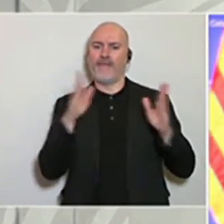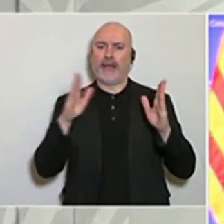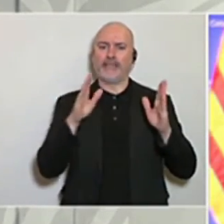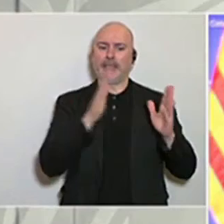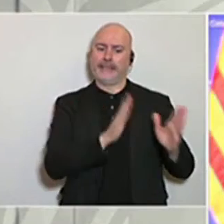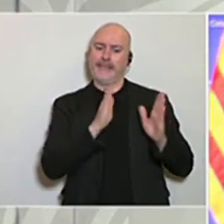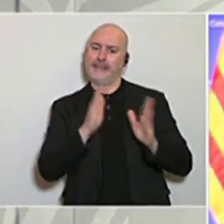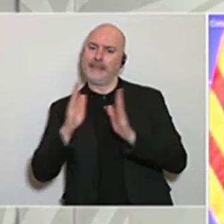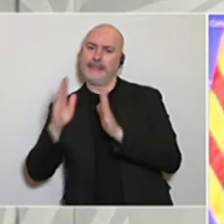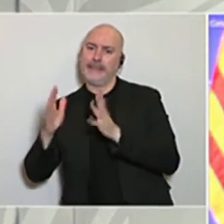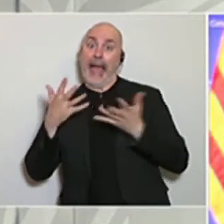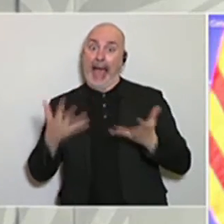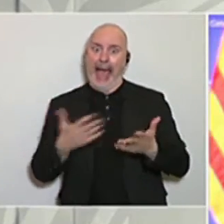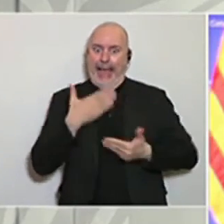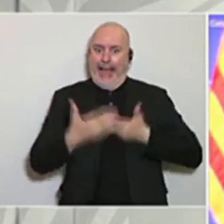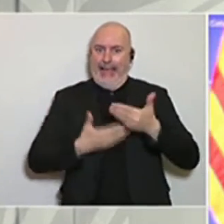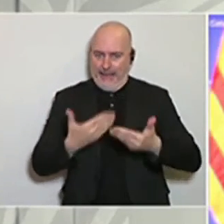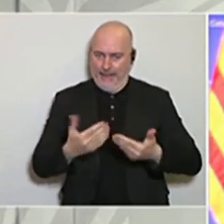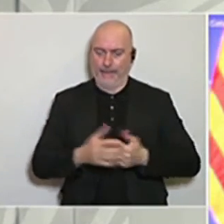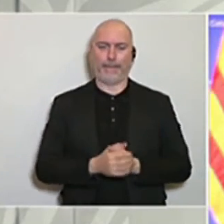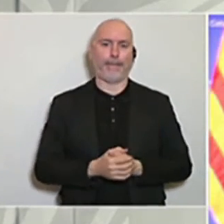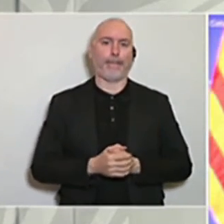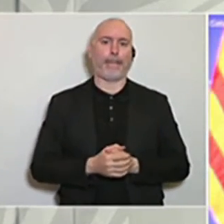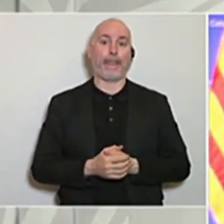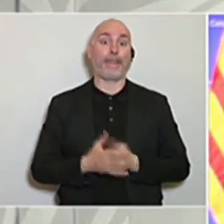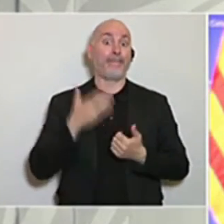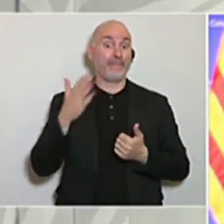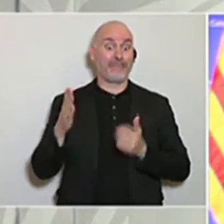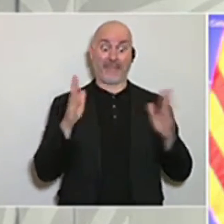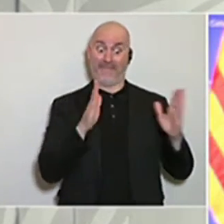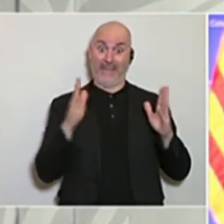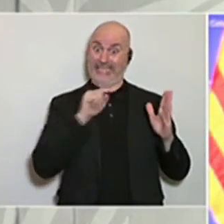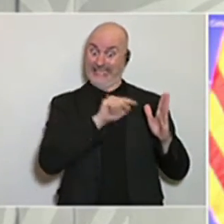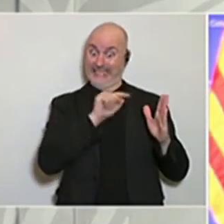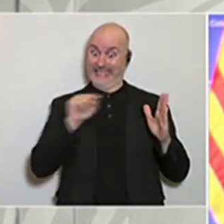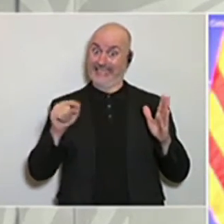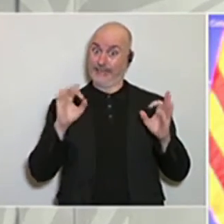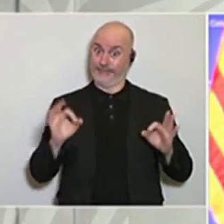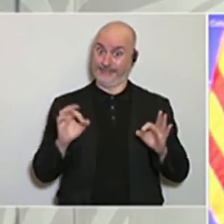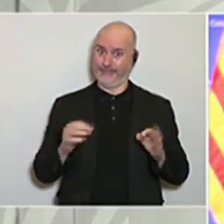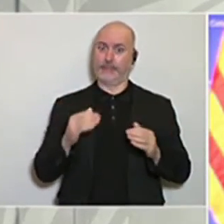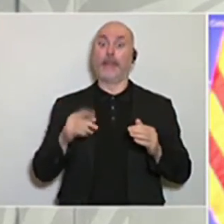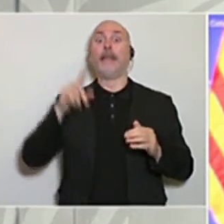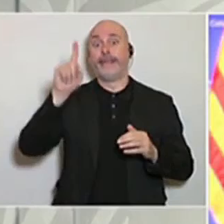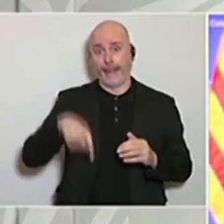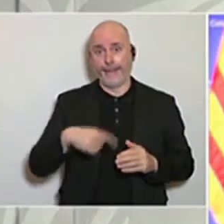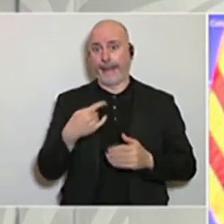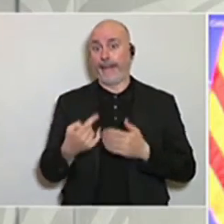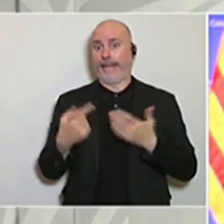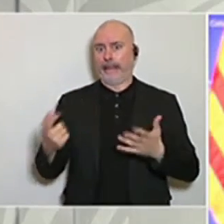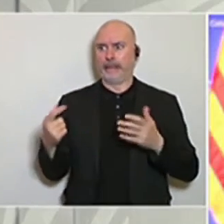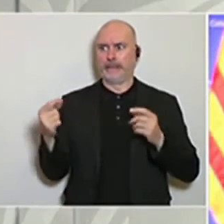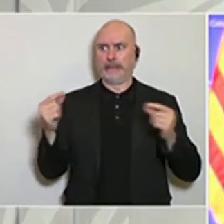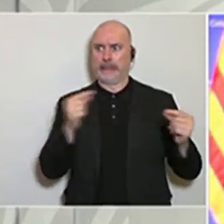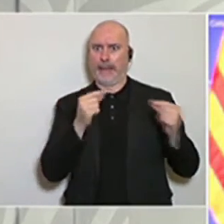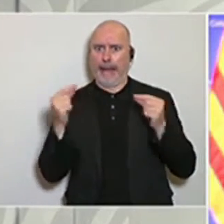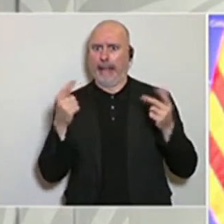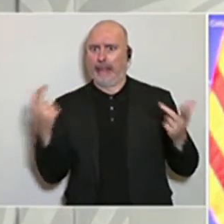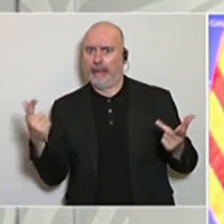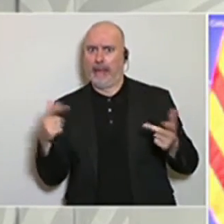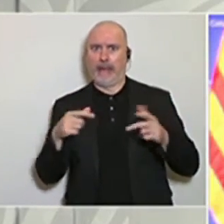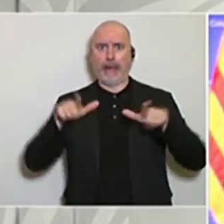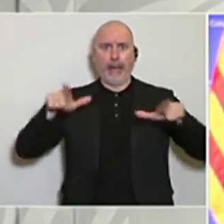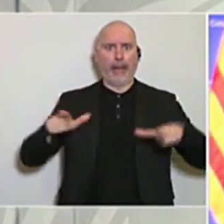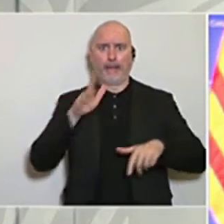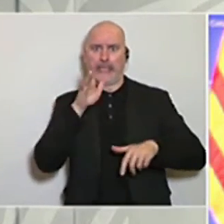desescalada que ara estem abordant. I en les fases d'aquesta desescalada també entra, doncs, òbviament, aquest debat en diferents fases, quan podran obrir piscines,